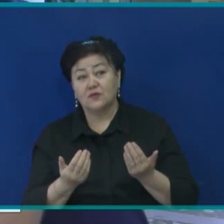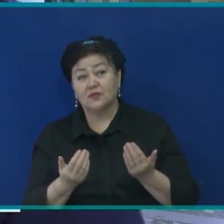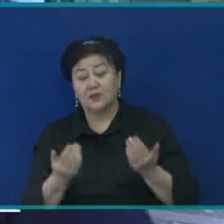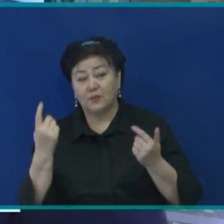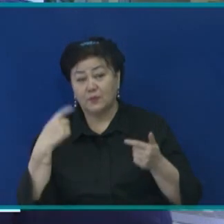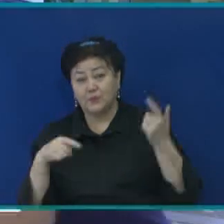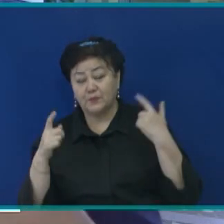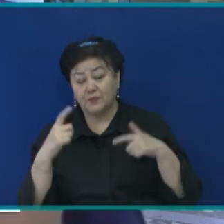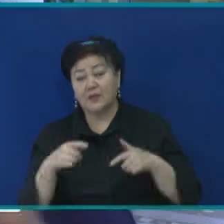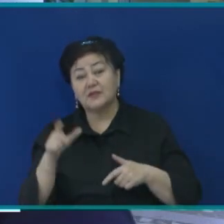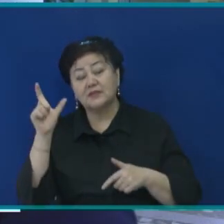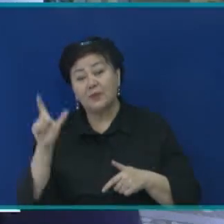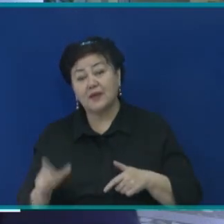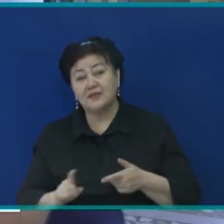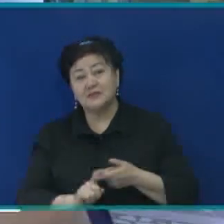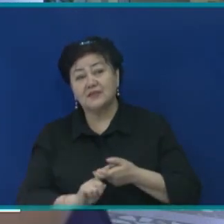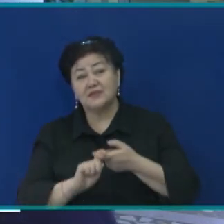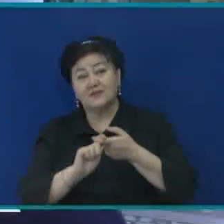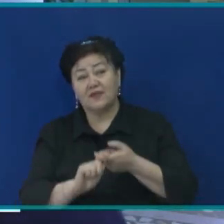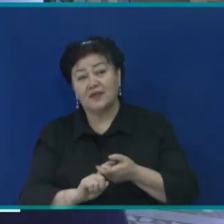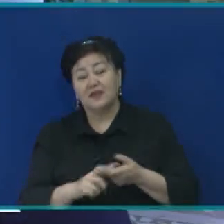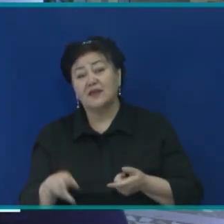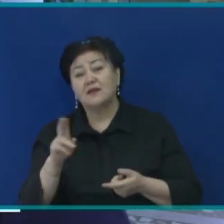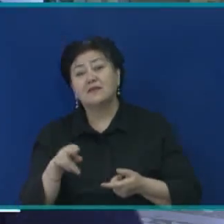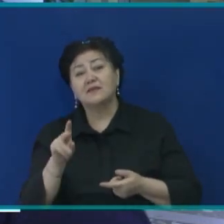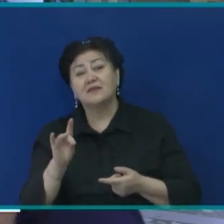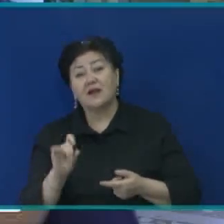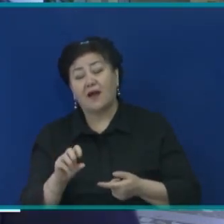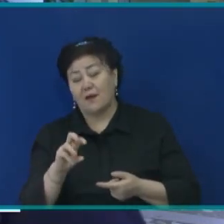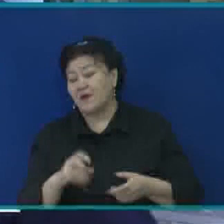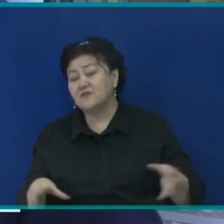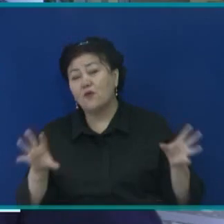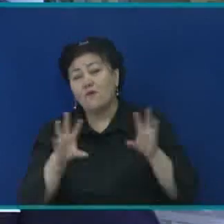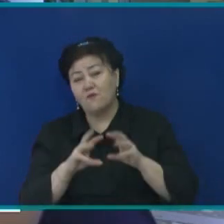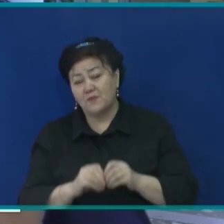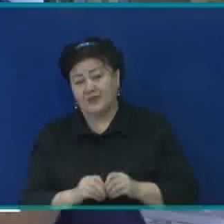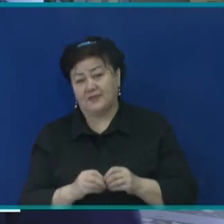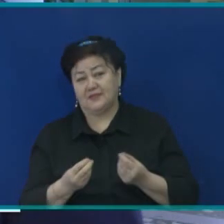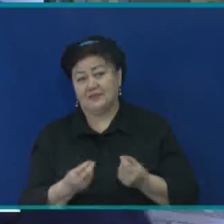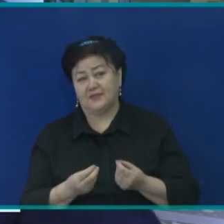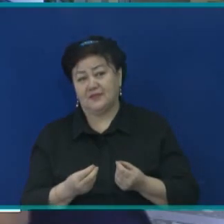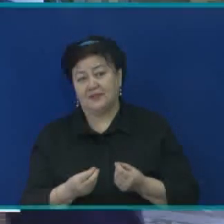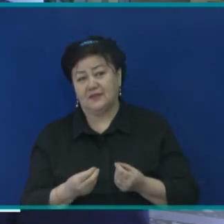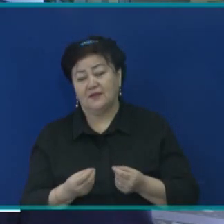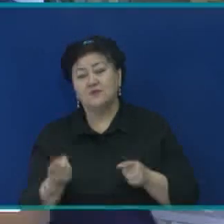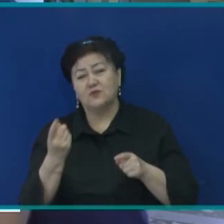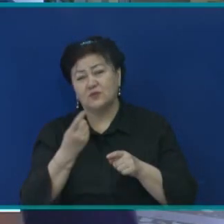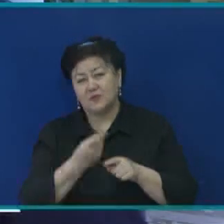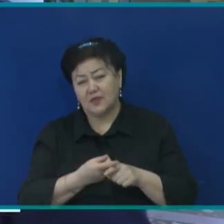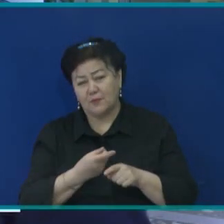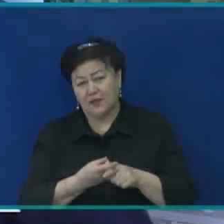драма. Поэзиямен қоса драманы бәрін бірге істесек, бәрін бірге қоссақ деген